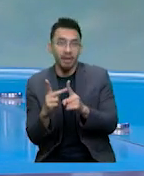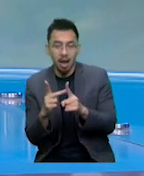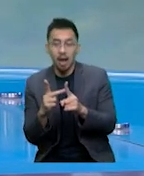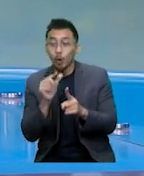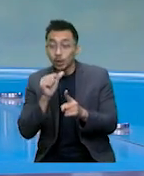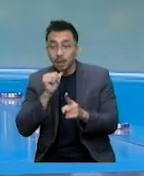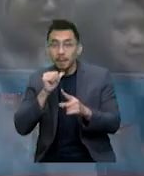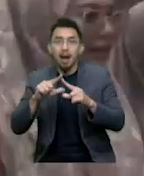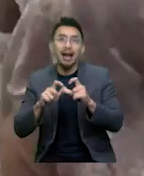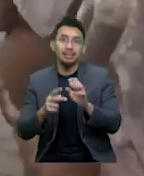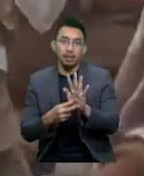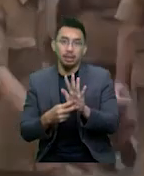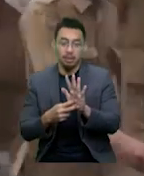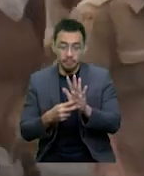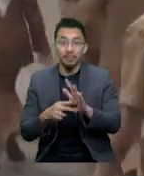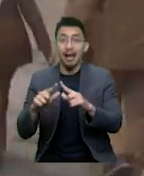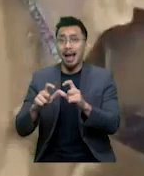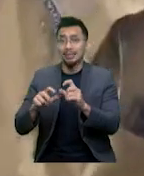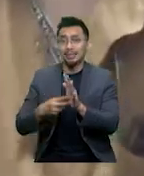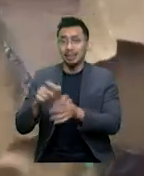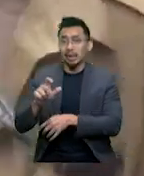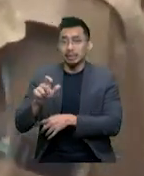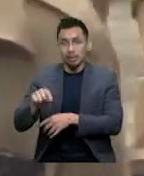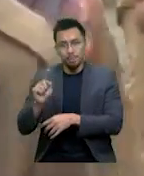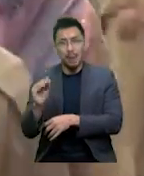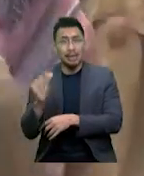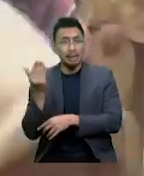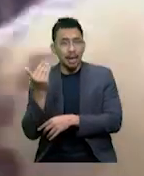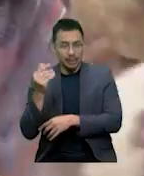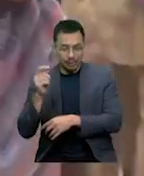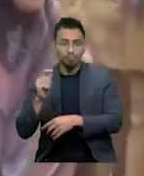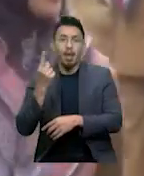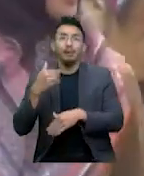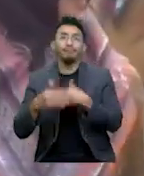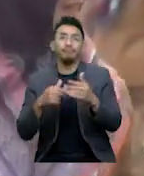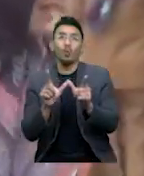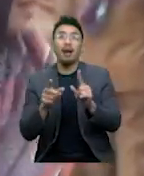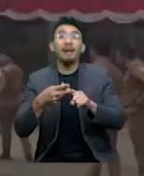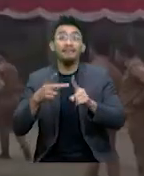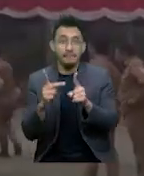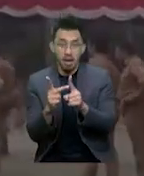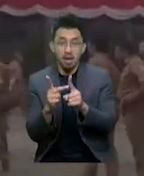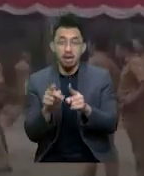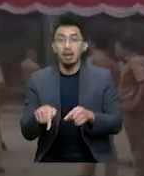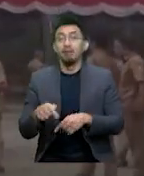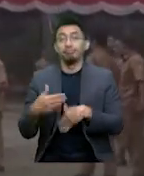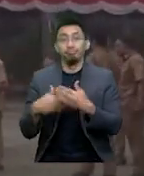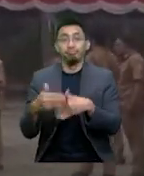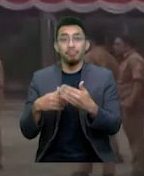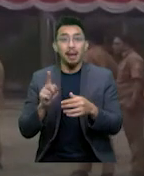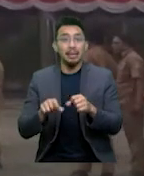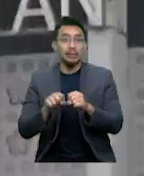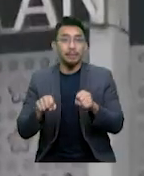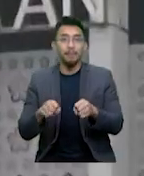ASN-nya. ASN Pemkot Tangerang Selatan mulai pagi tadi menerapkan kebijakan work from home atau WFH. Penerapan kerja WFH